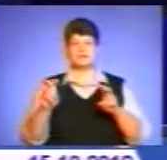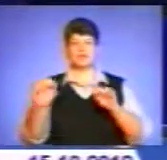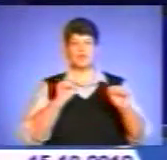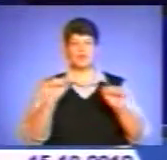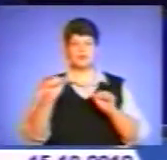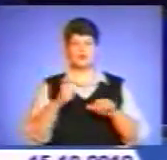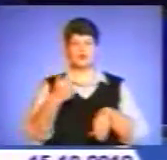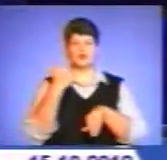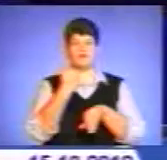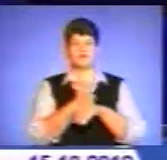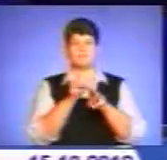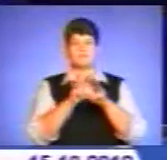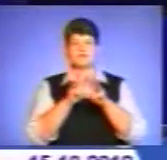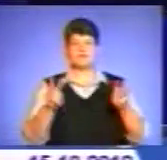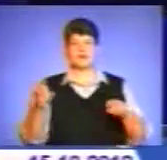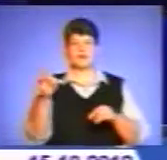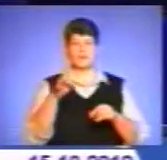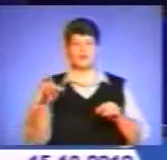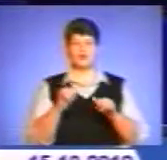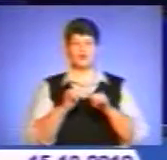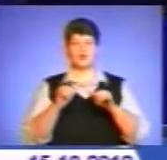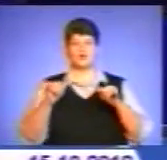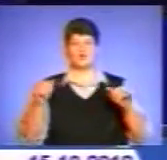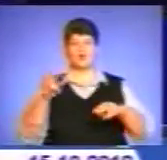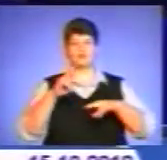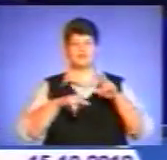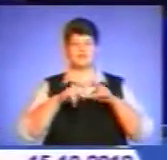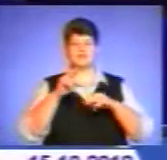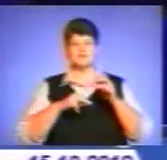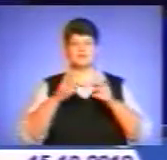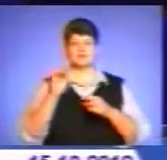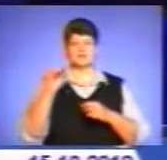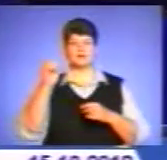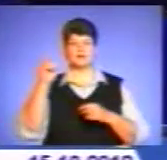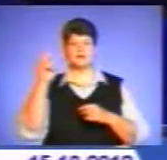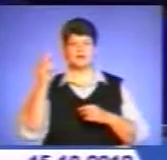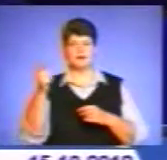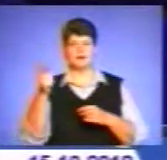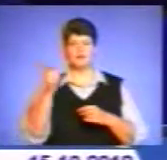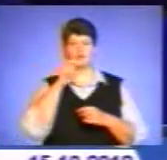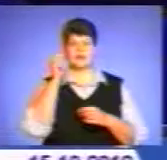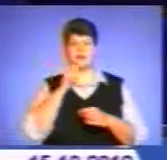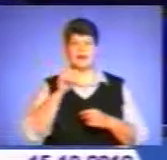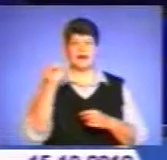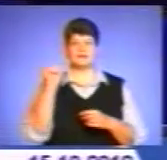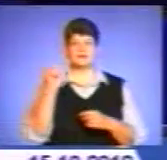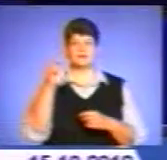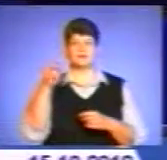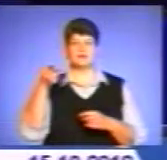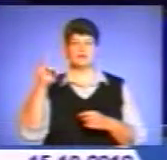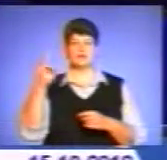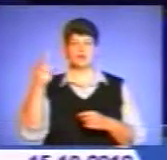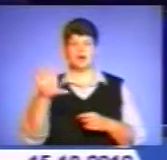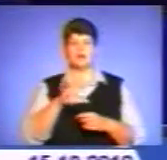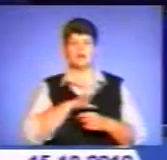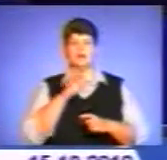під головуванням міністра регіонального розвитку, будівництва та житлово-комунального господарства України Анатолія Близнюка. Відбулася